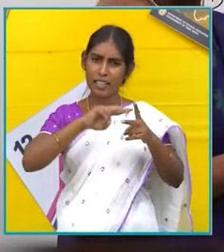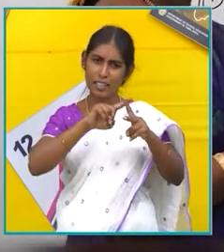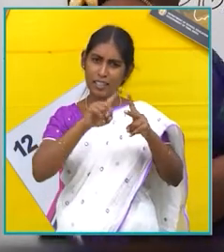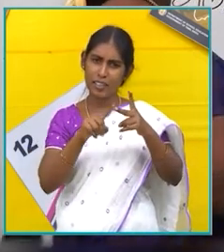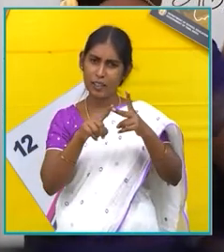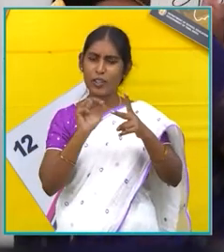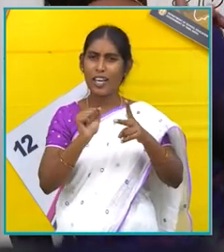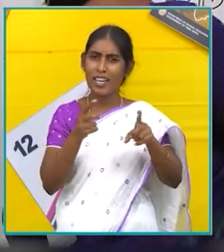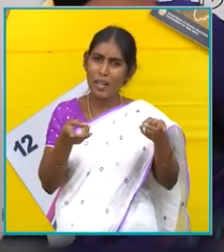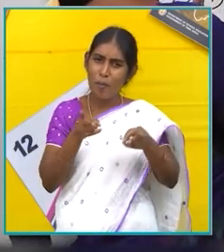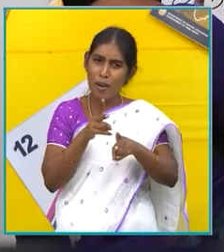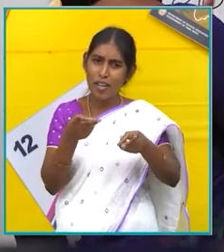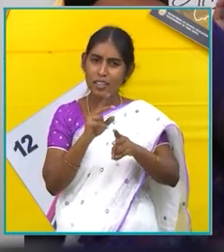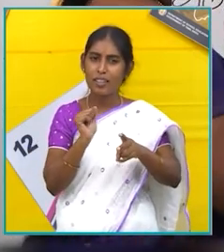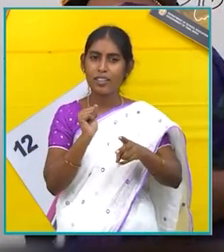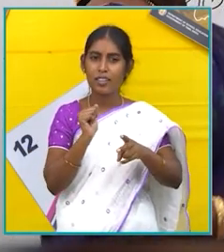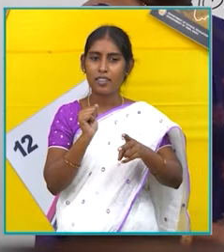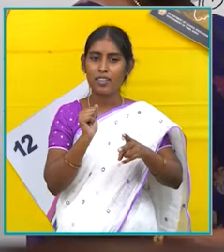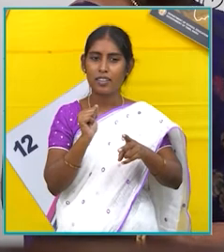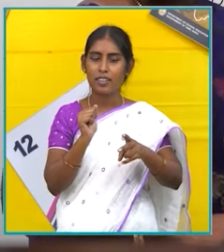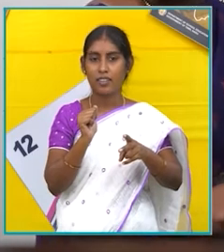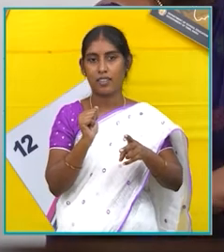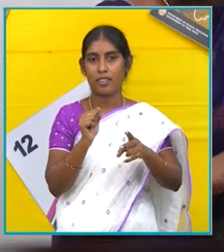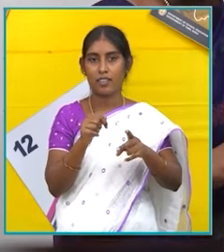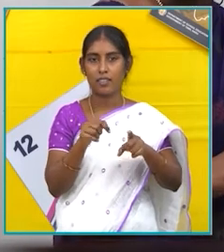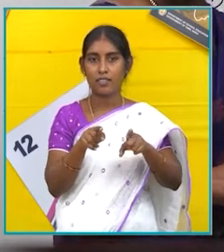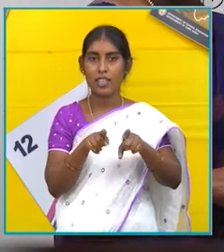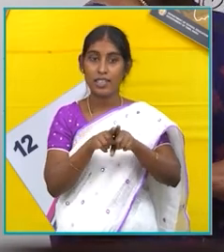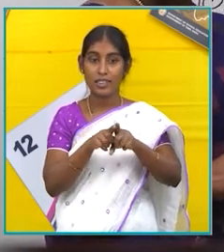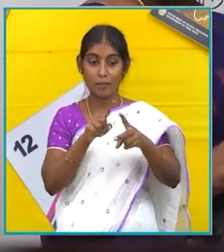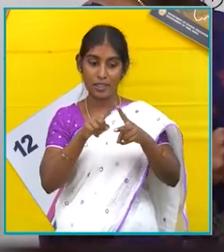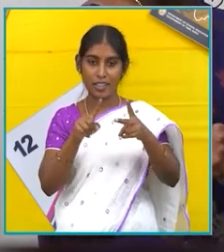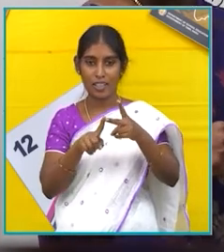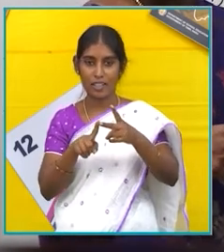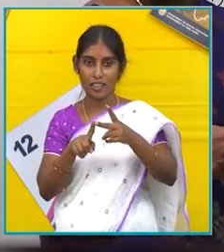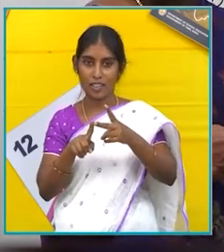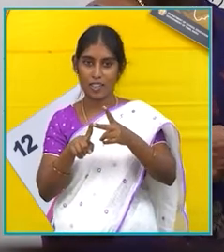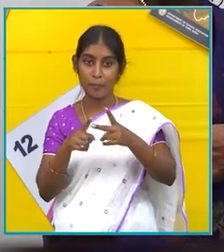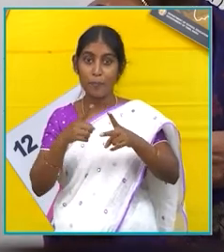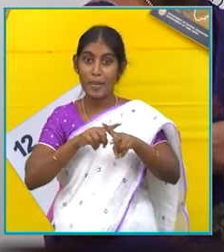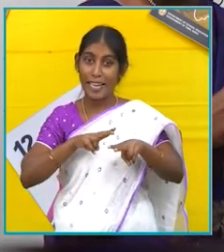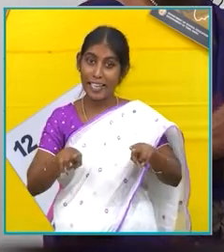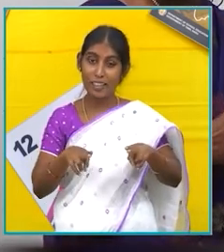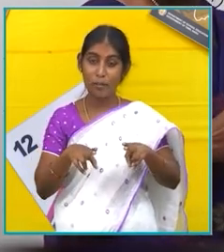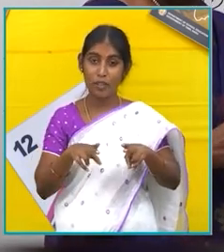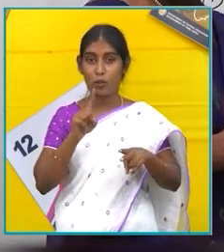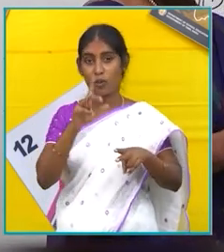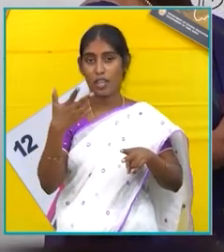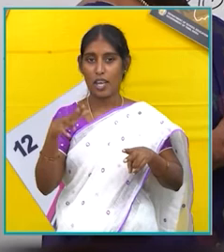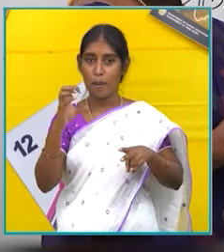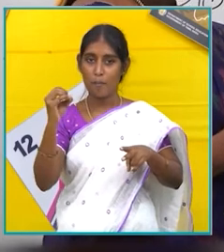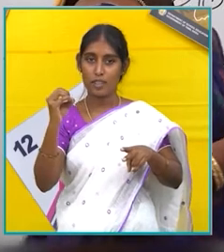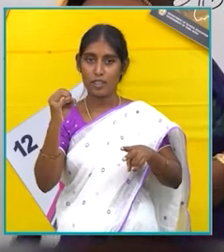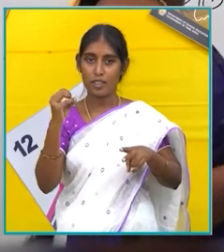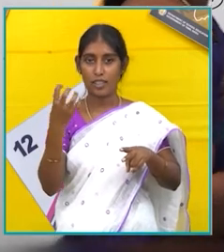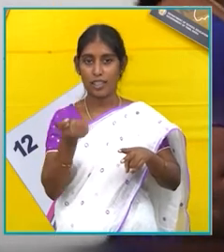வித்தியாசம் அப்படின்னு பார்த்தீங்கன்னா, மிகை நிரப்பு கோணங்களில் ஏதாவது ரெண்டு கோண அளவை கூட்டும் போது நமக்கு 180 டிகிரி வரணும். அப்படி இருந்ததுன்னா அது